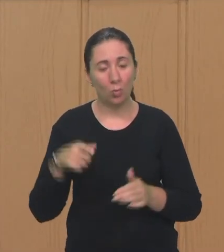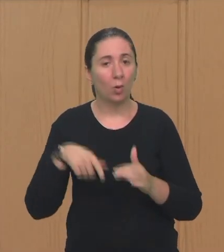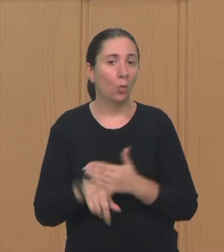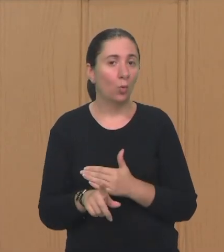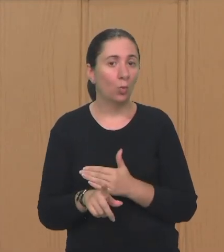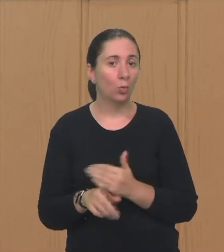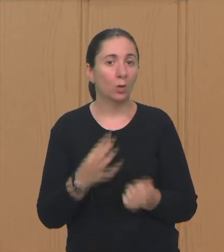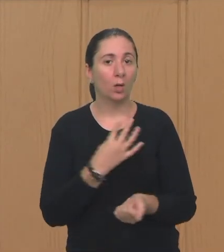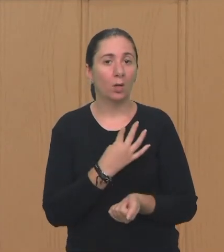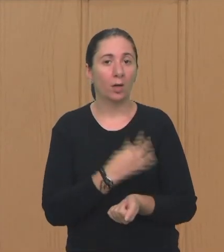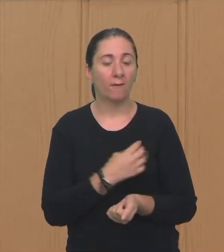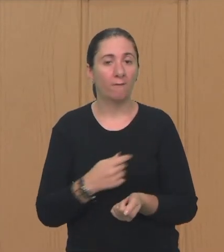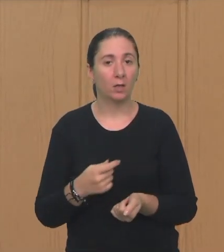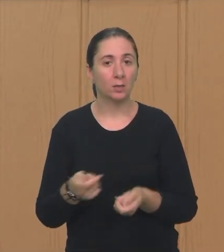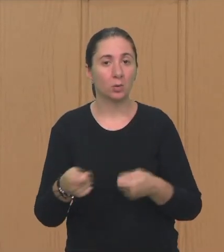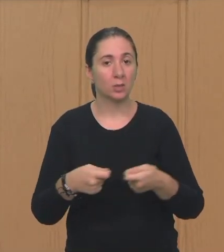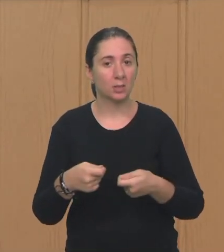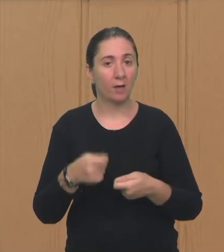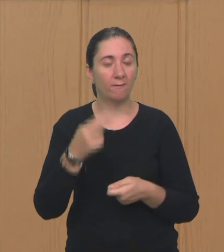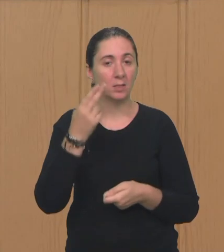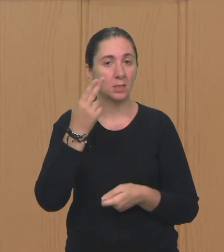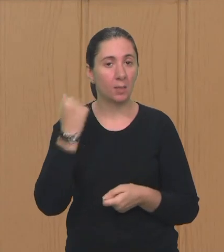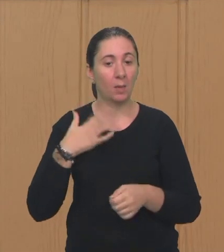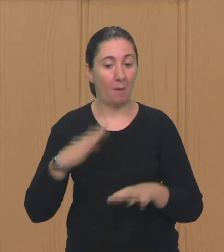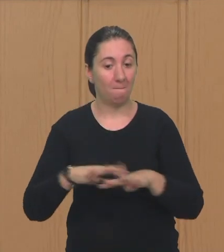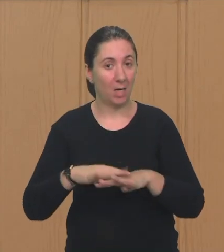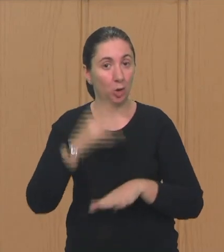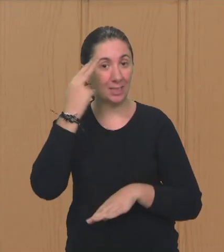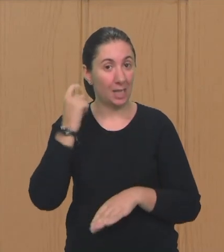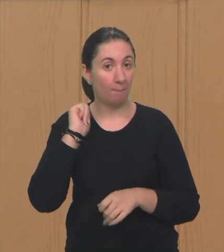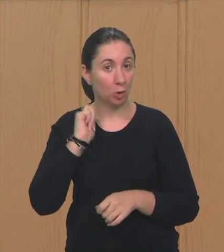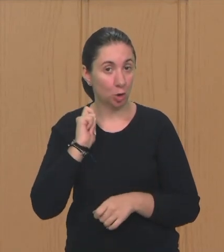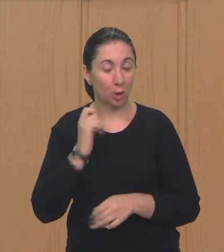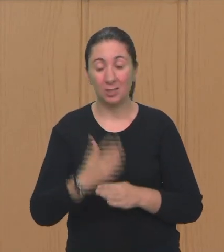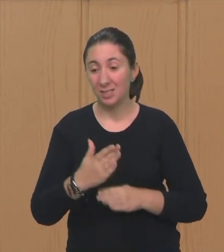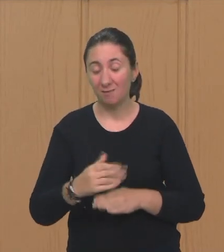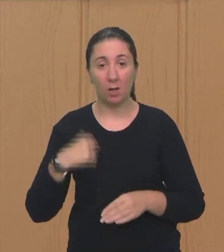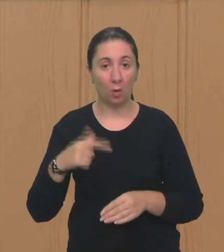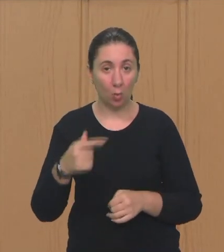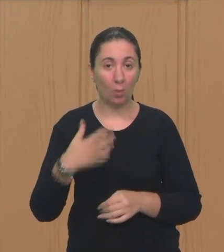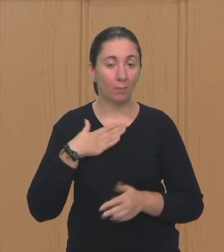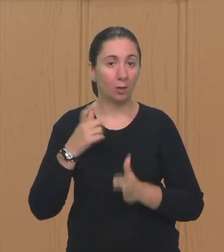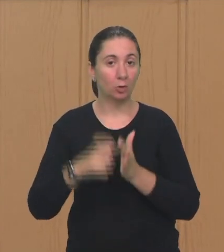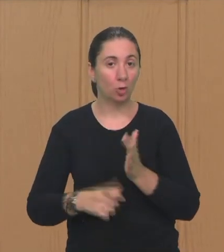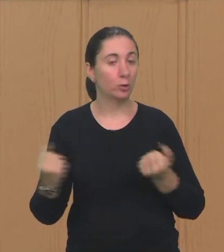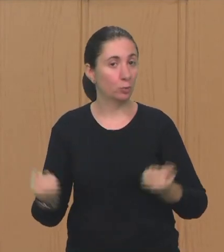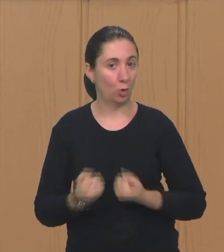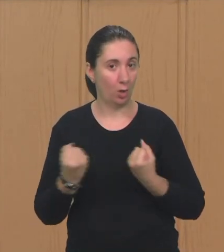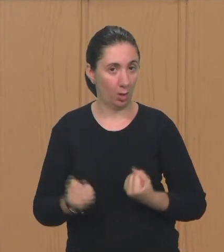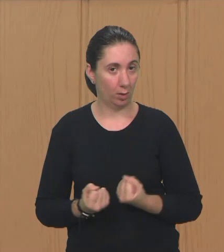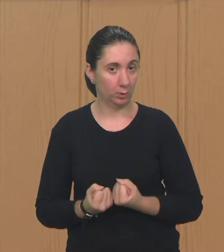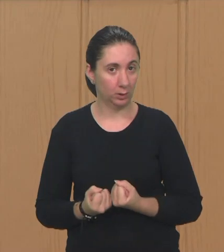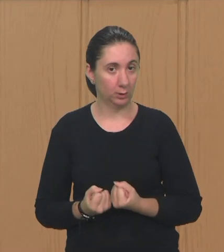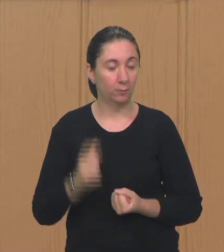unutar Hrvatskog saveza slijepih postoji mreža slijepih žena i svake godine su naše članice aktivne